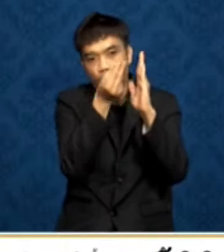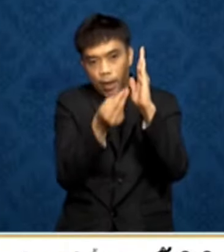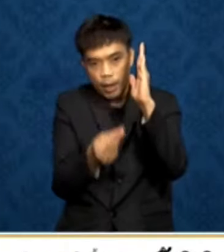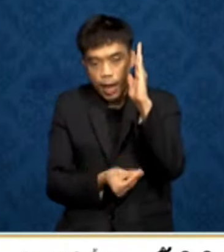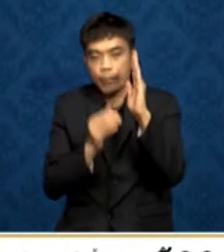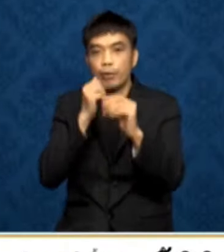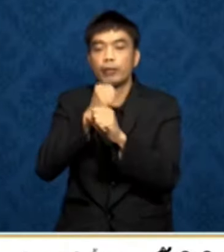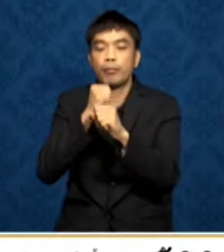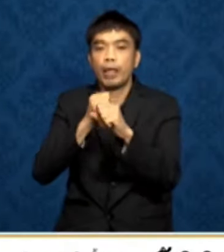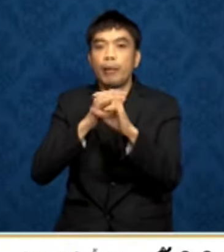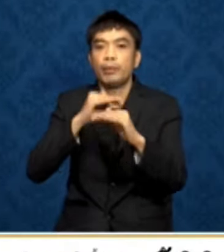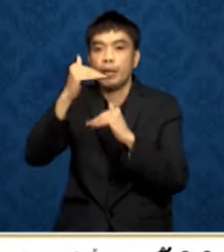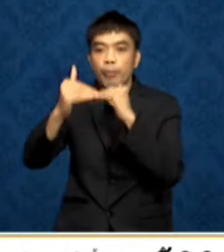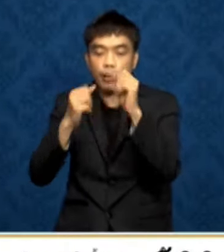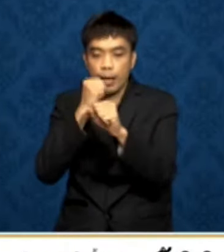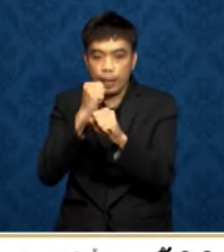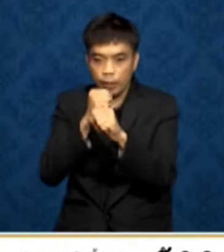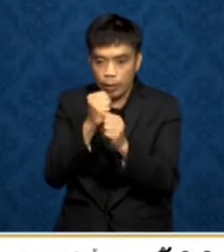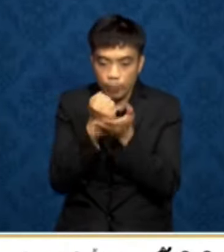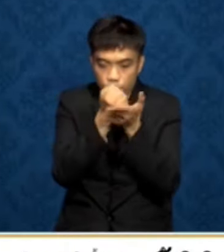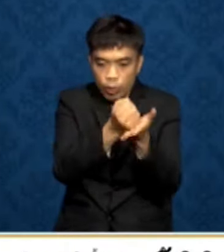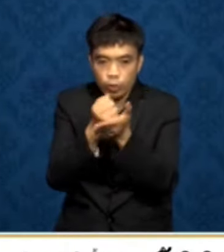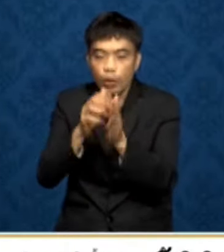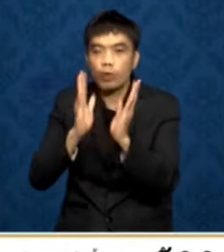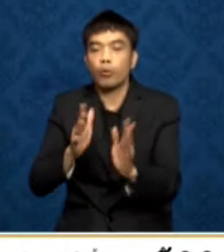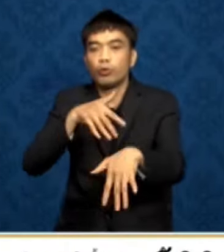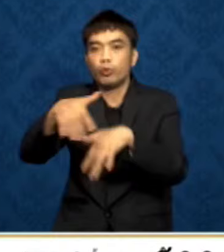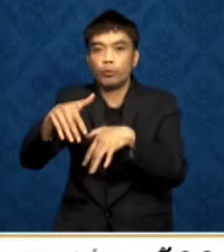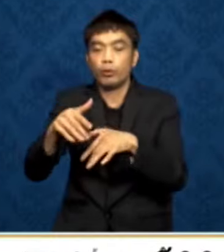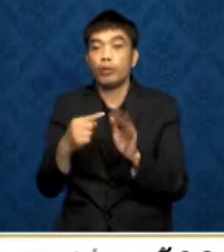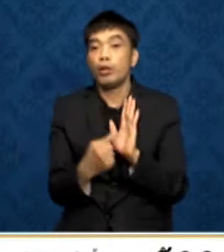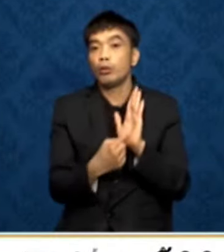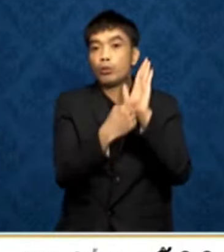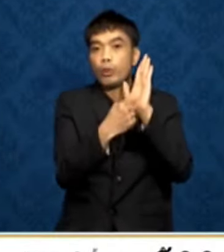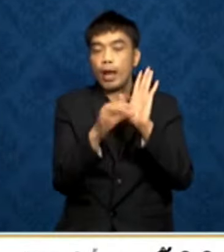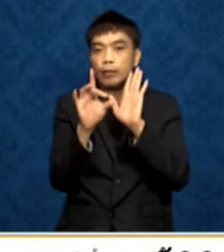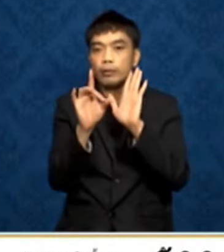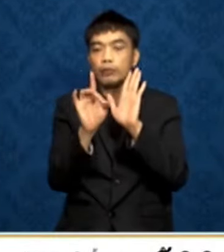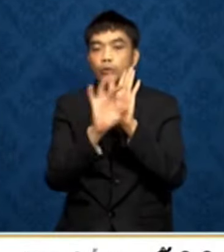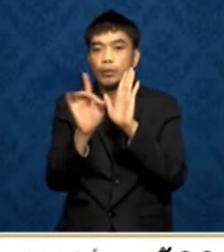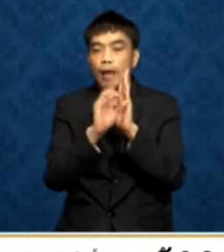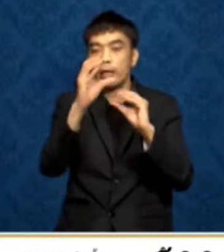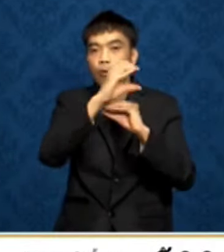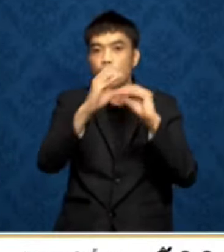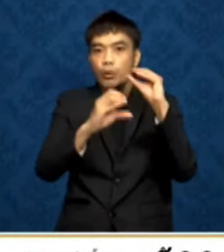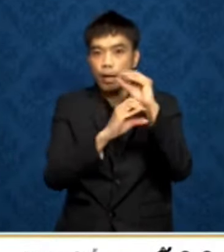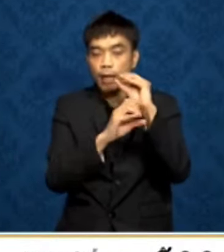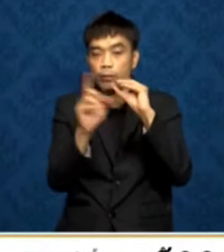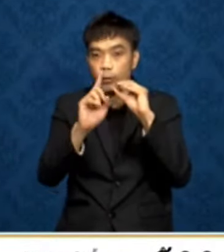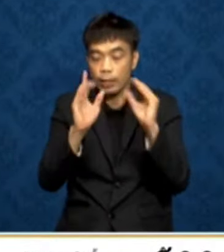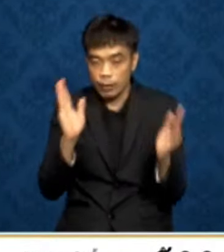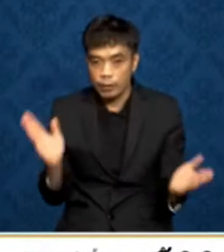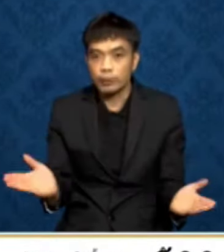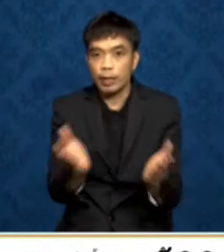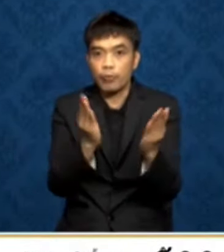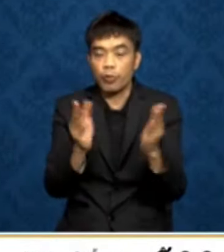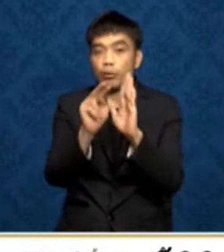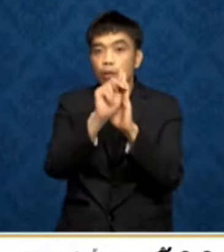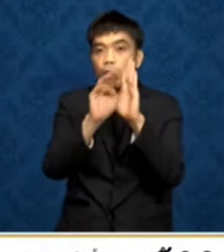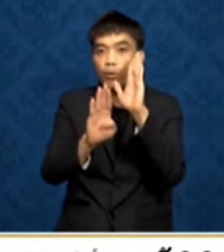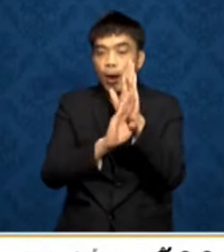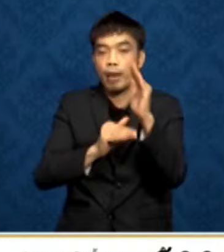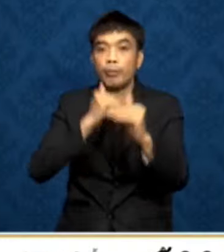งานให้กับพี่น้องประชาชนแล้วก็จะขออนุญาตยกตัวอย่างโครงการสุดท้ายครับท่านประธานครับโครงการขับเคลื่อนนโยบายมาตรการด้านการ